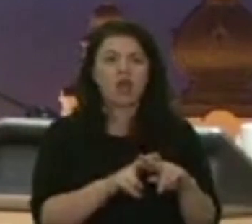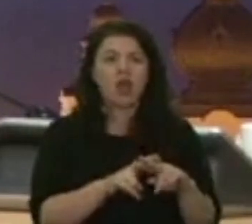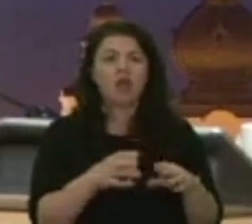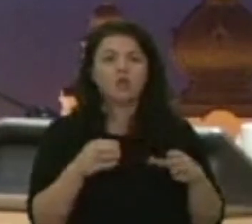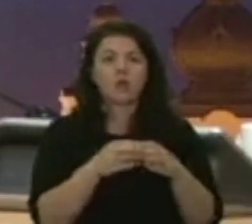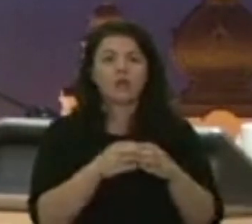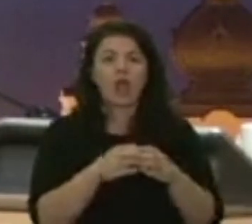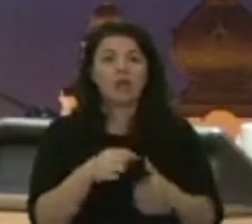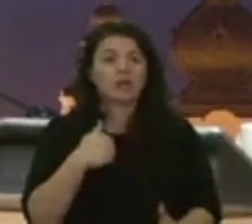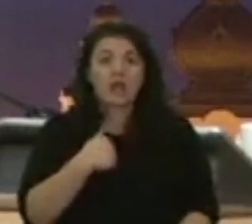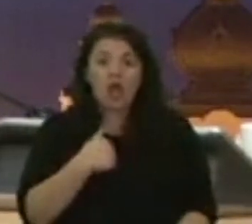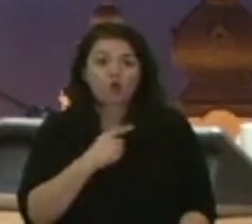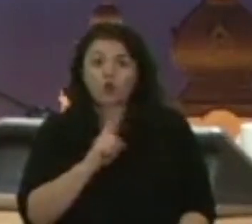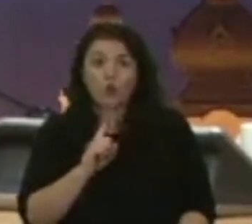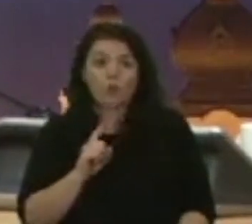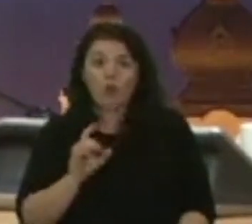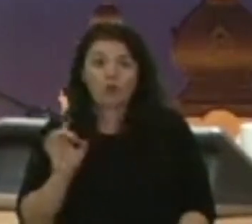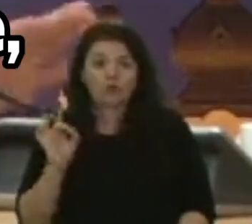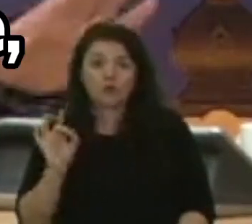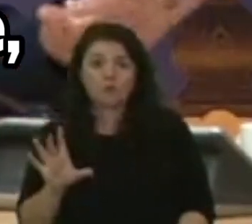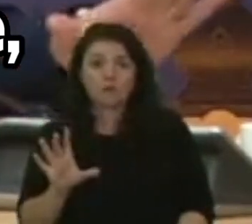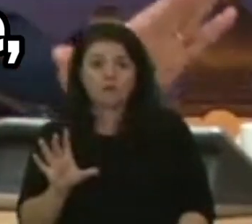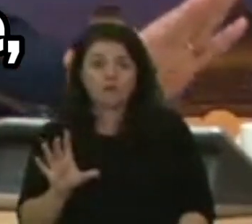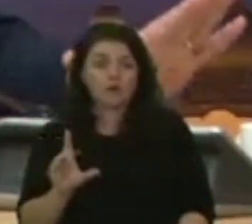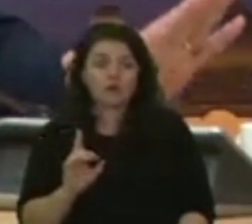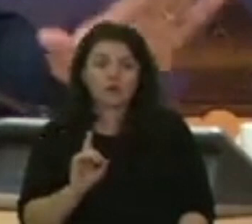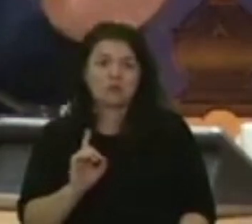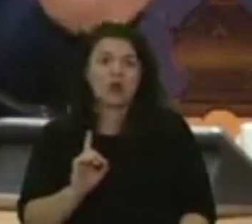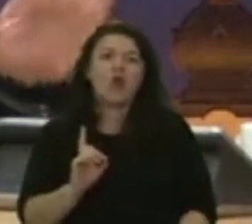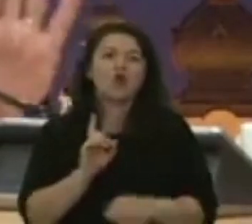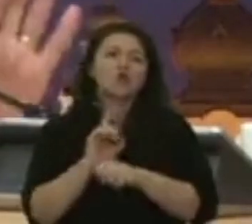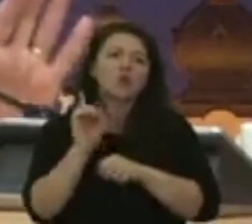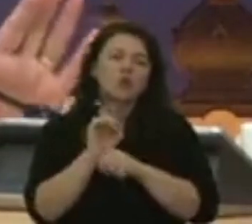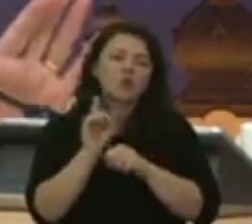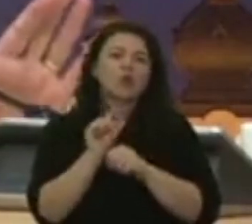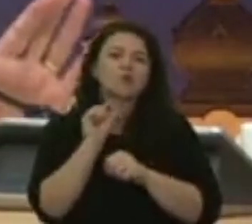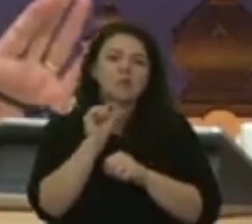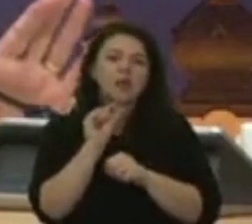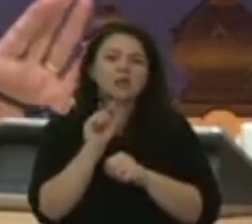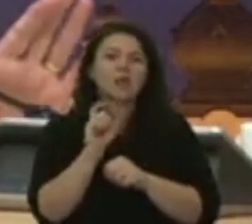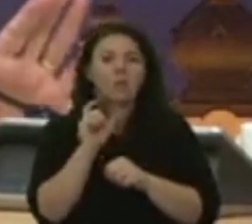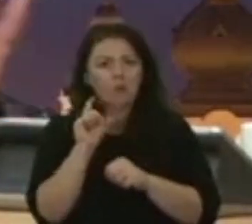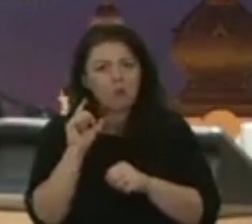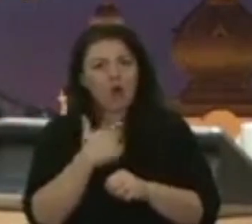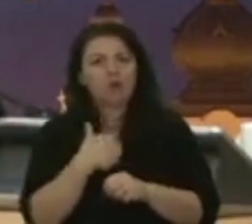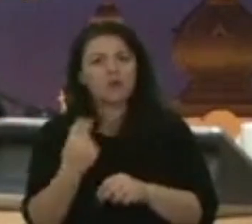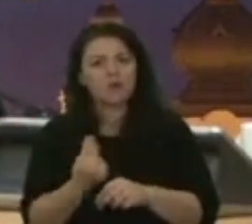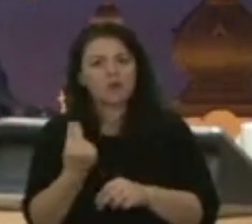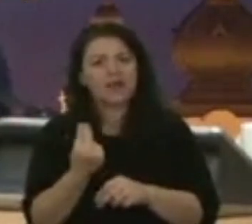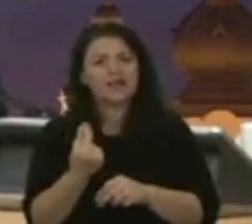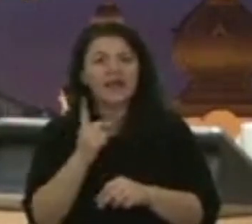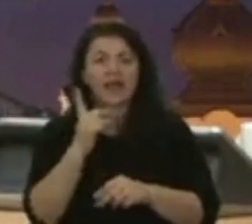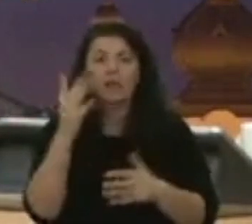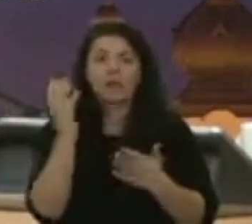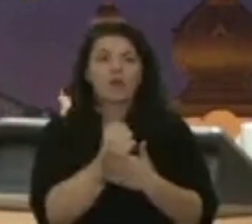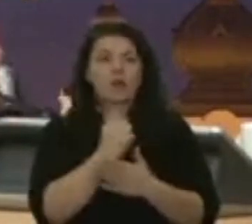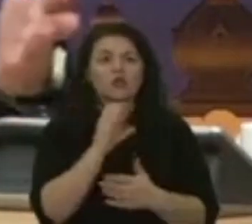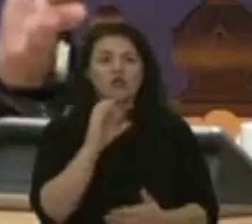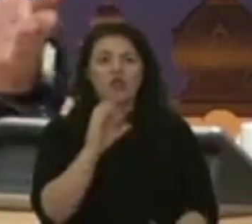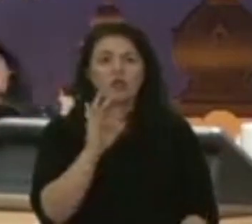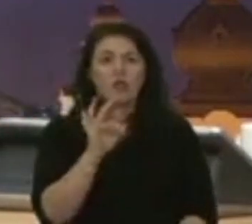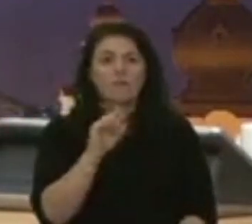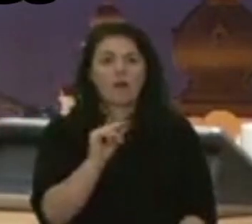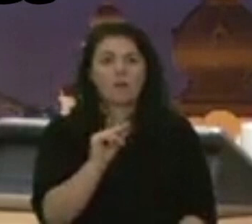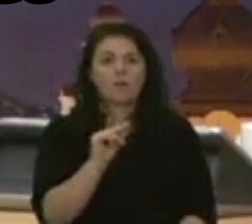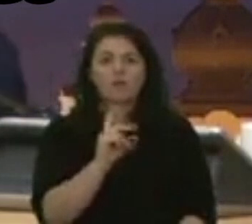sale, eu personal n-am ce să-i reproșez. Bun, lucruri mărunte pot să-i reproșez, că sunt lucruri care pot fi îmbunătățite. Dar ca performanță a companiei de transport